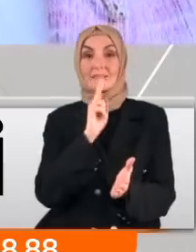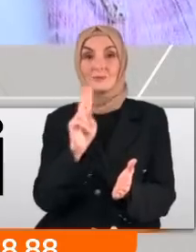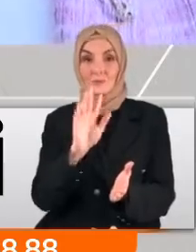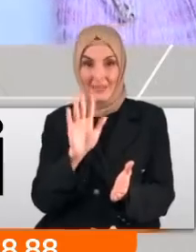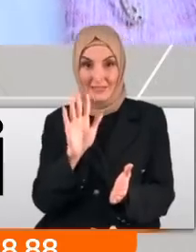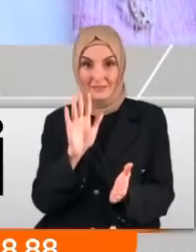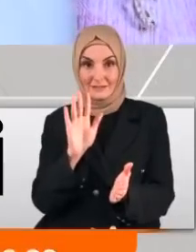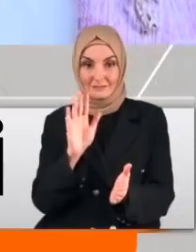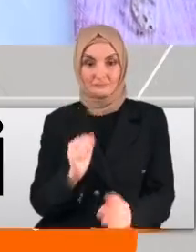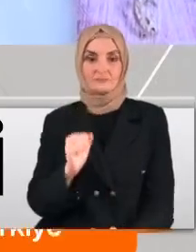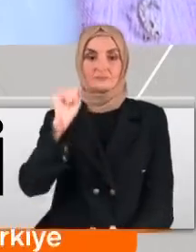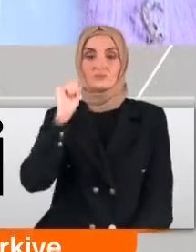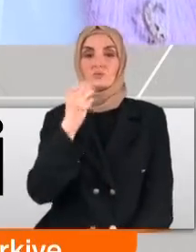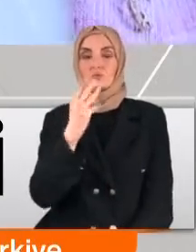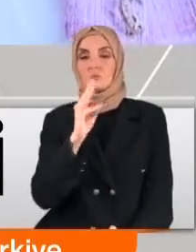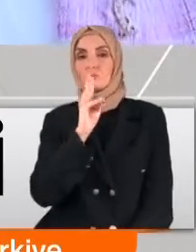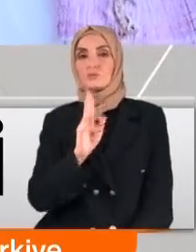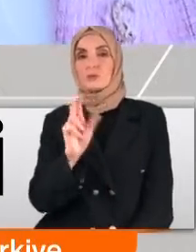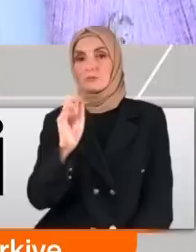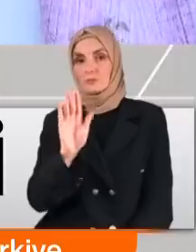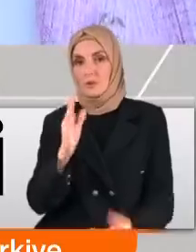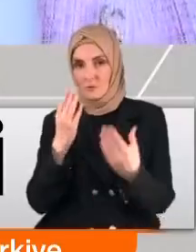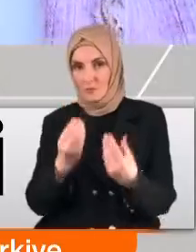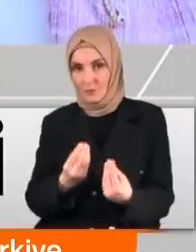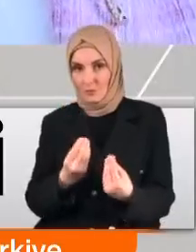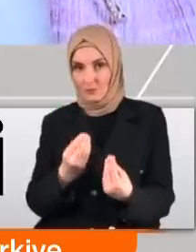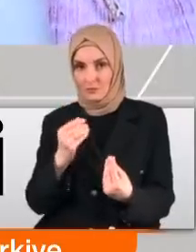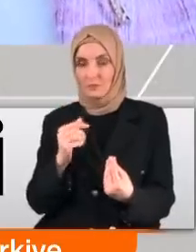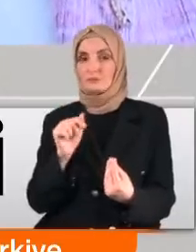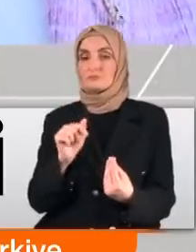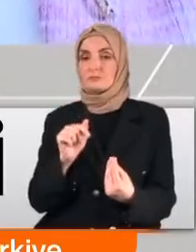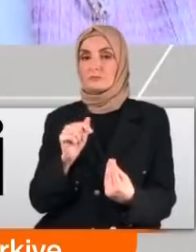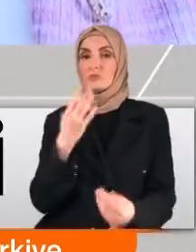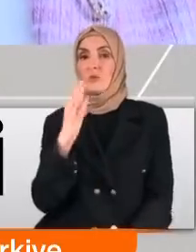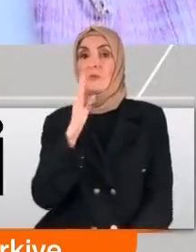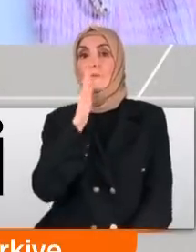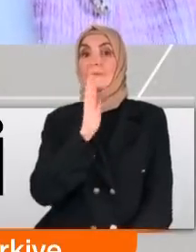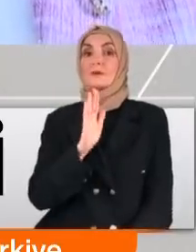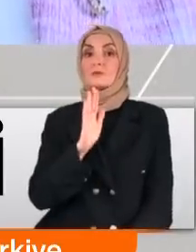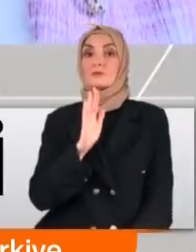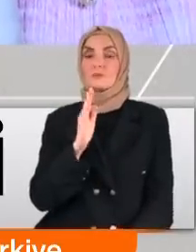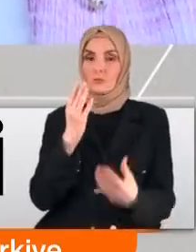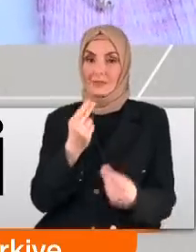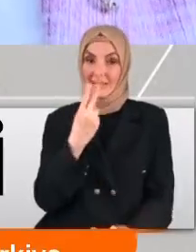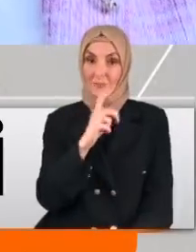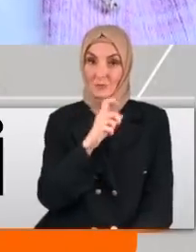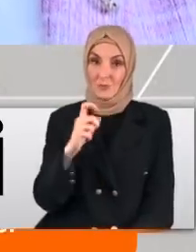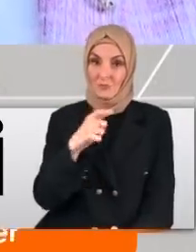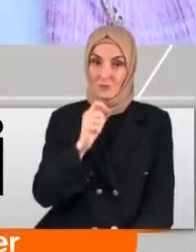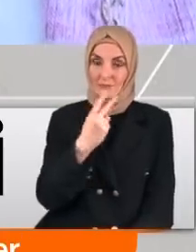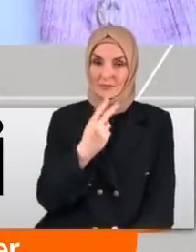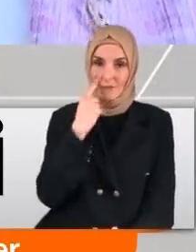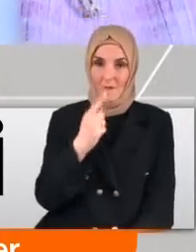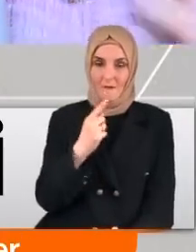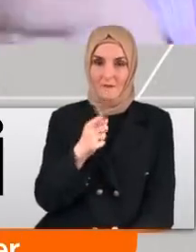yükseltmiş olduk. Ankara ve İstanbul için 4500 liraya ulaşmış oldu 2992 liradan. Diğer büyük şehirlerde